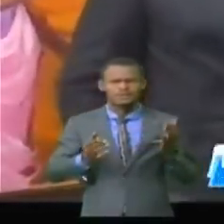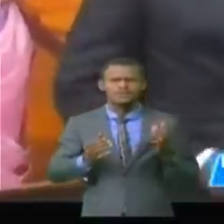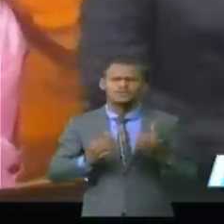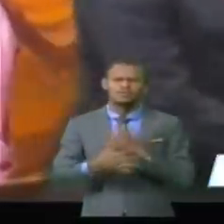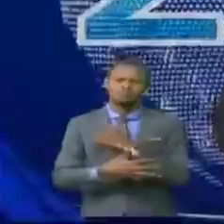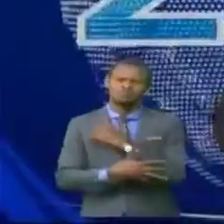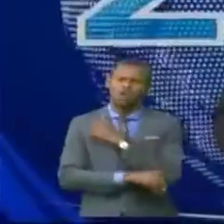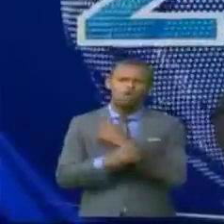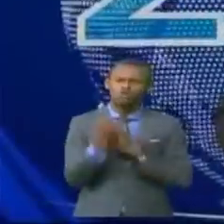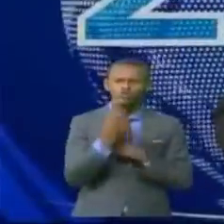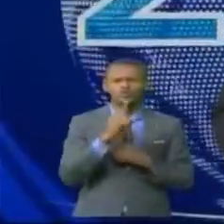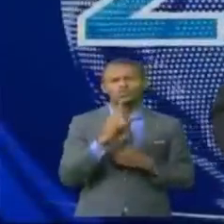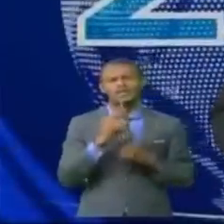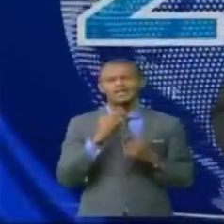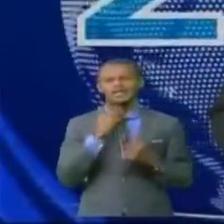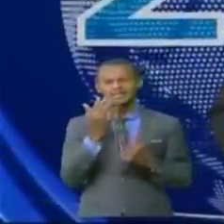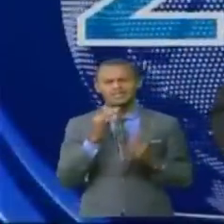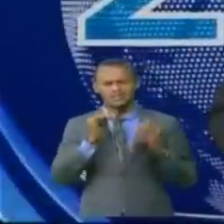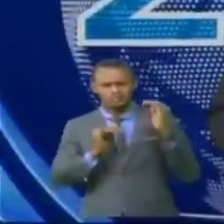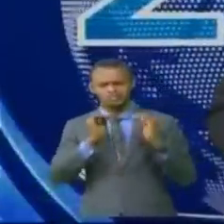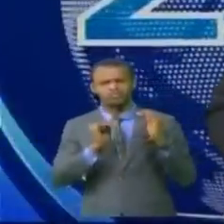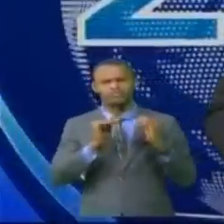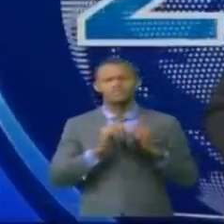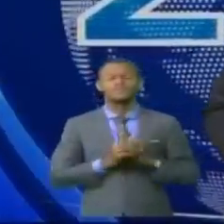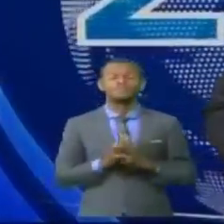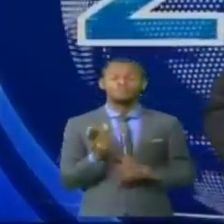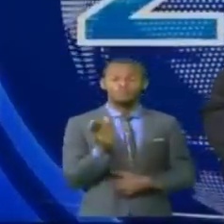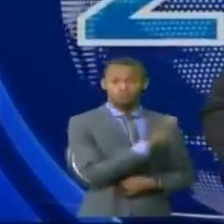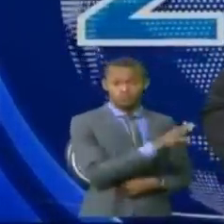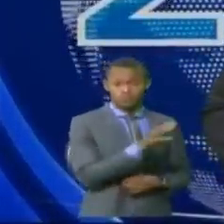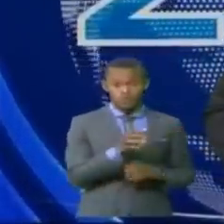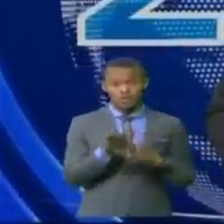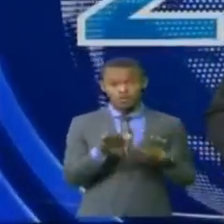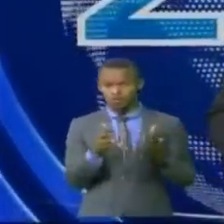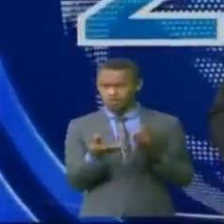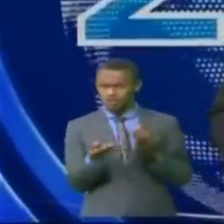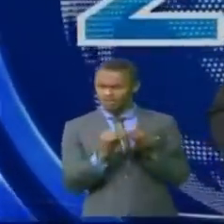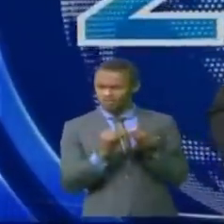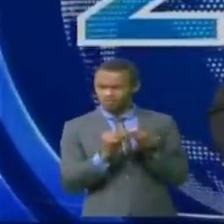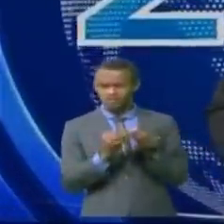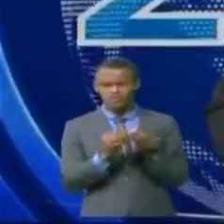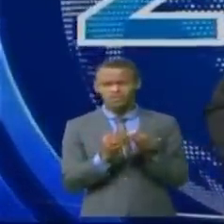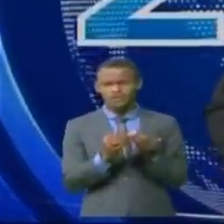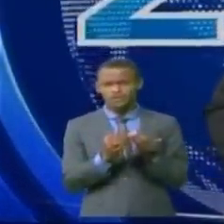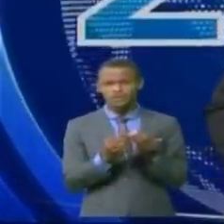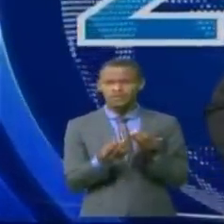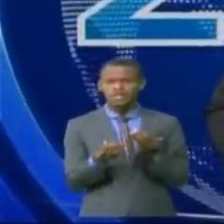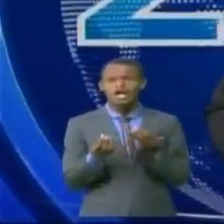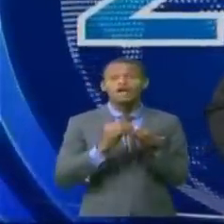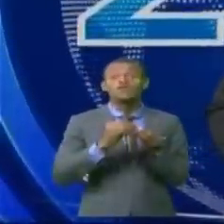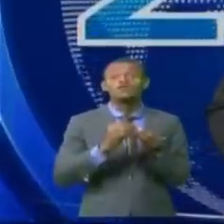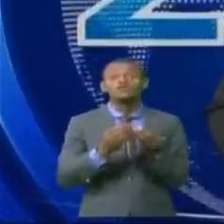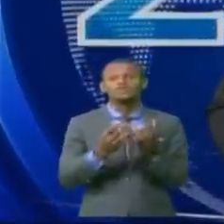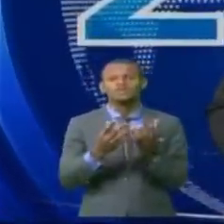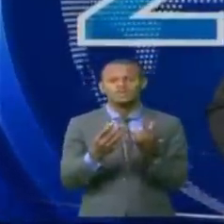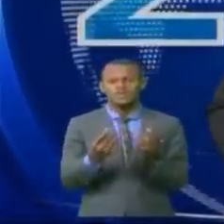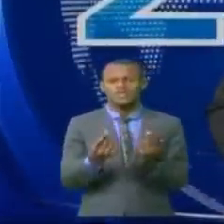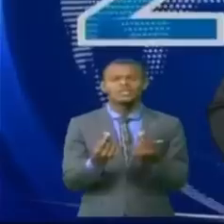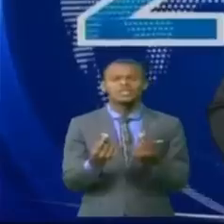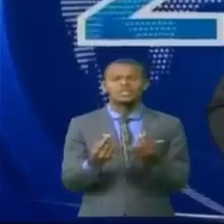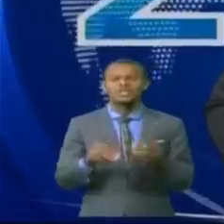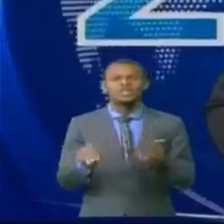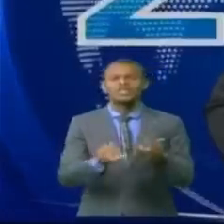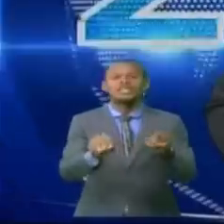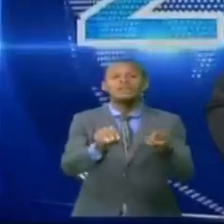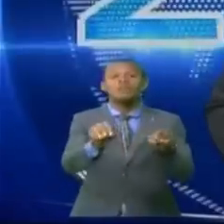Congo. Et comment renforcer les moyens de coopération entre les pays d'origine, de transit et celui de destination de